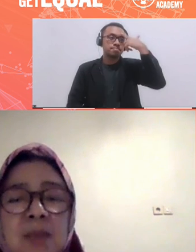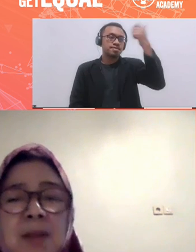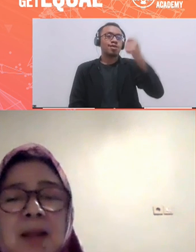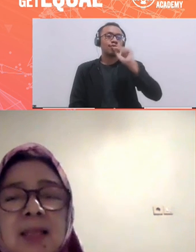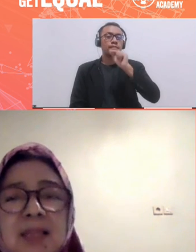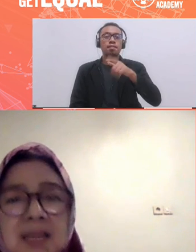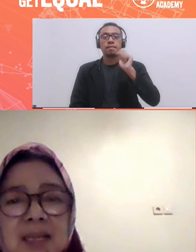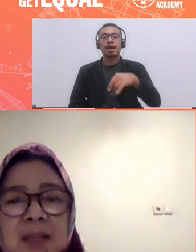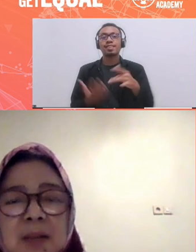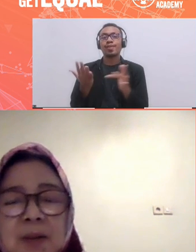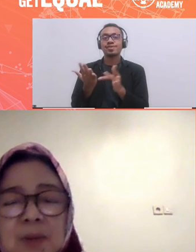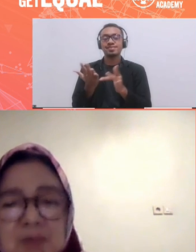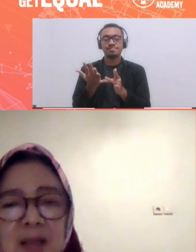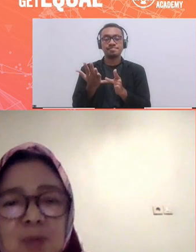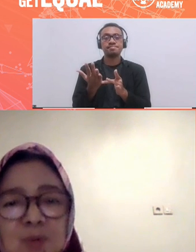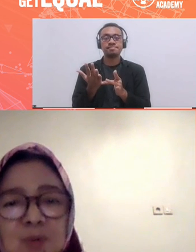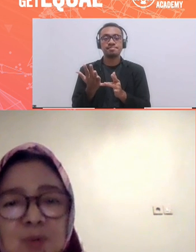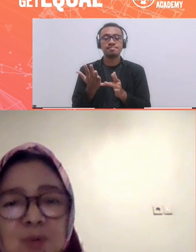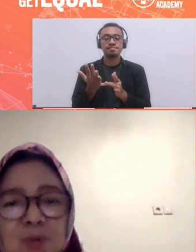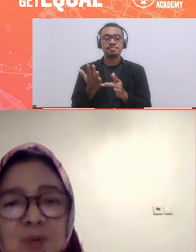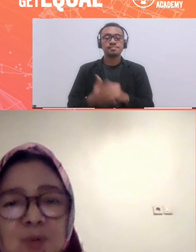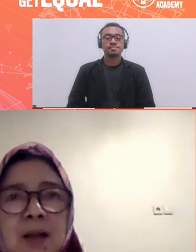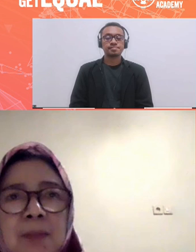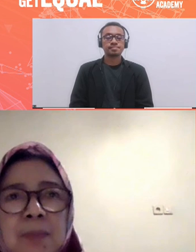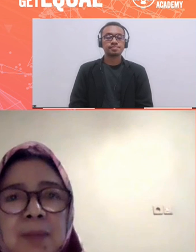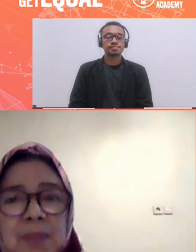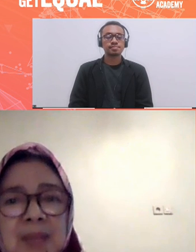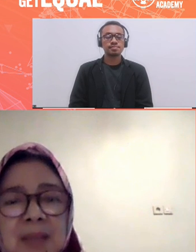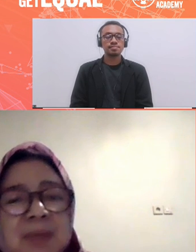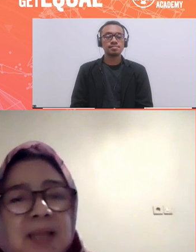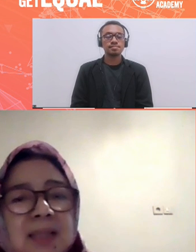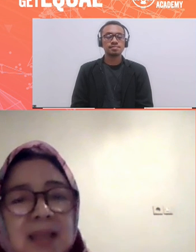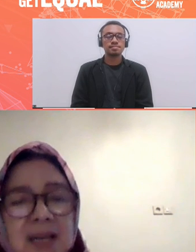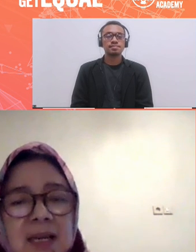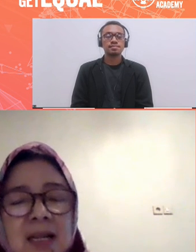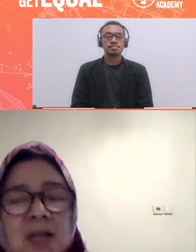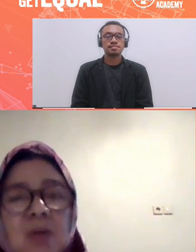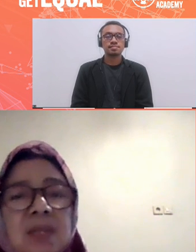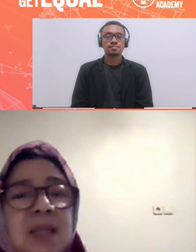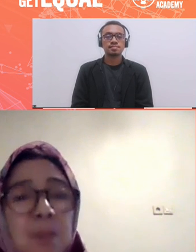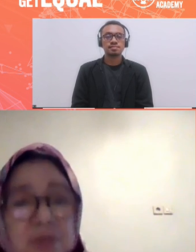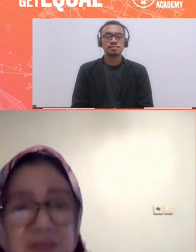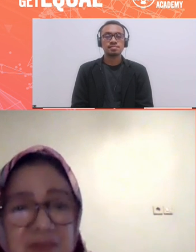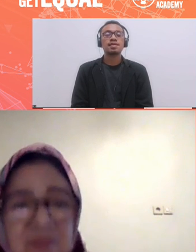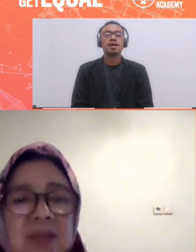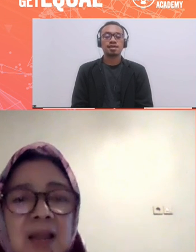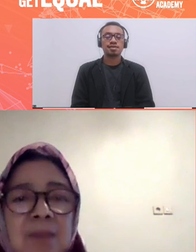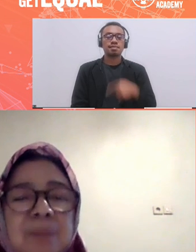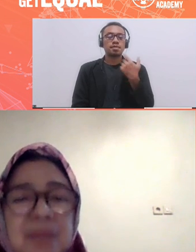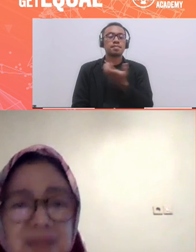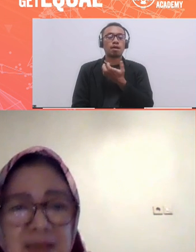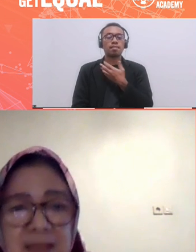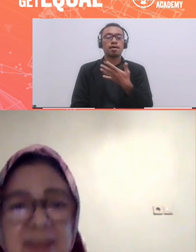teknologi, maka kita tadi berusaha untuk lebih meningkatkan konten yang positif di